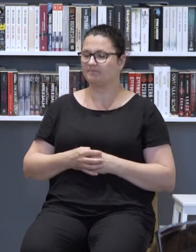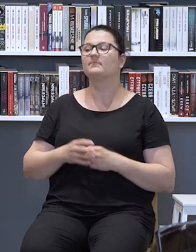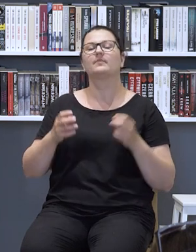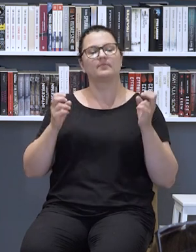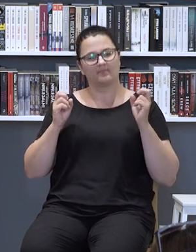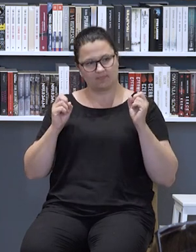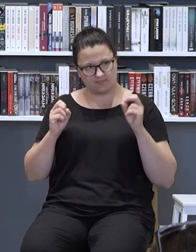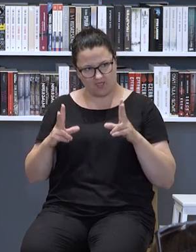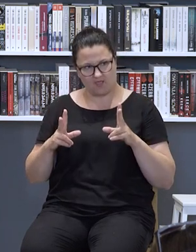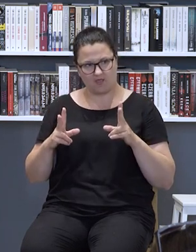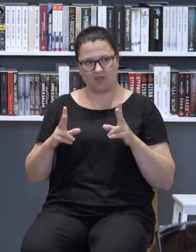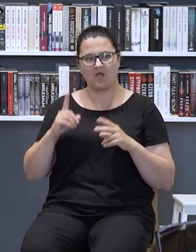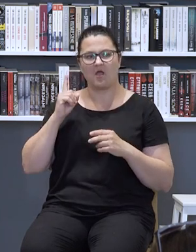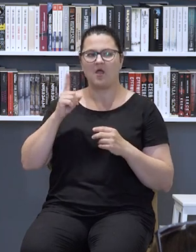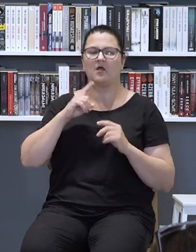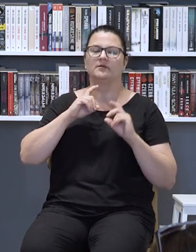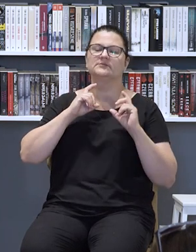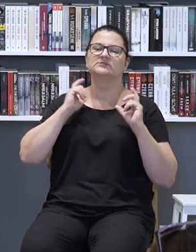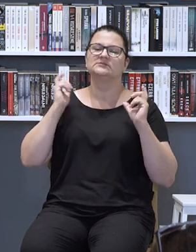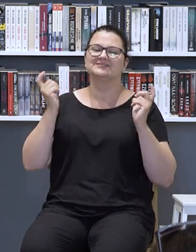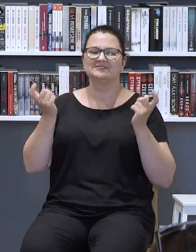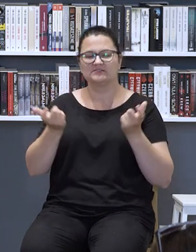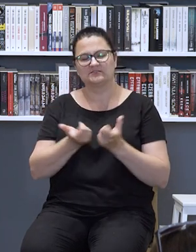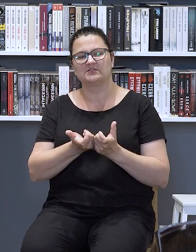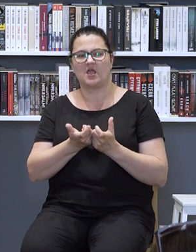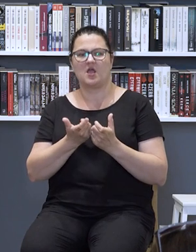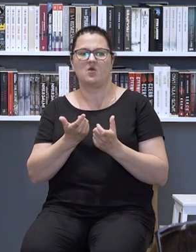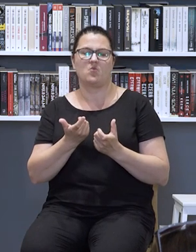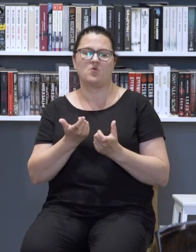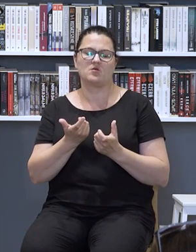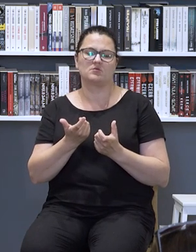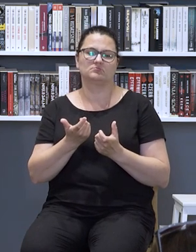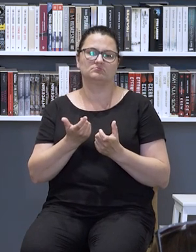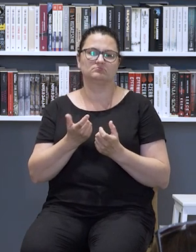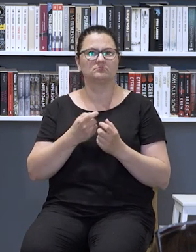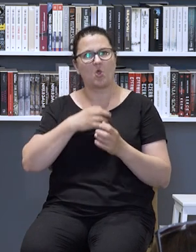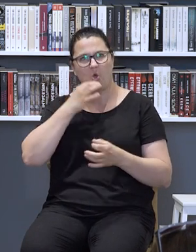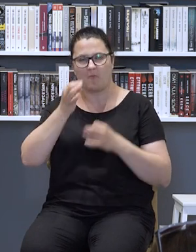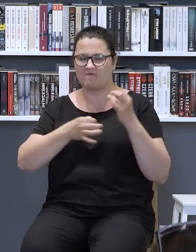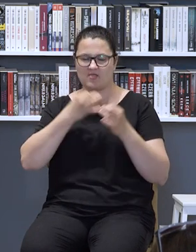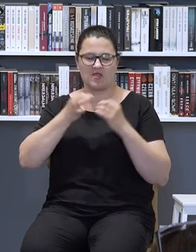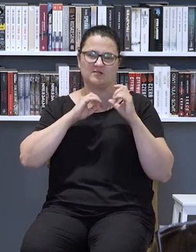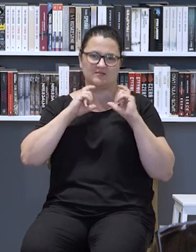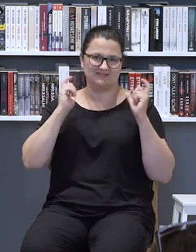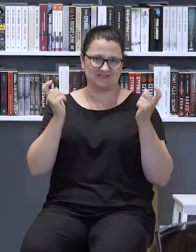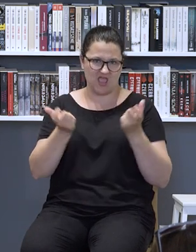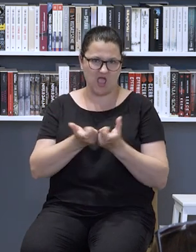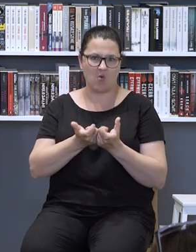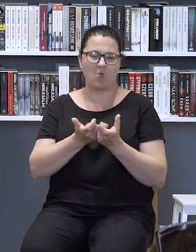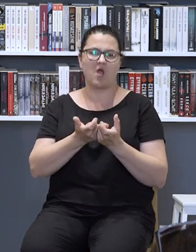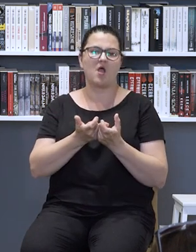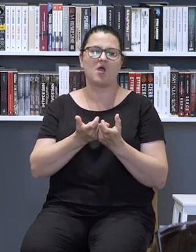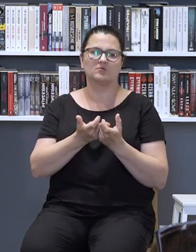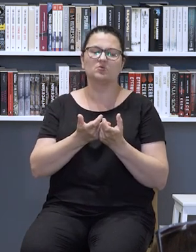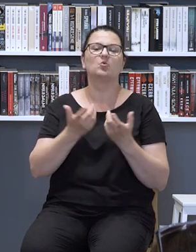Tak, natomiast całe wyznanie, całe to opowiadanie jest